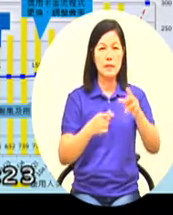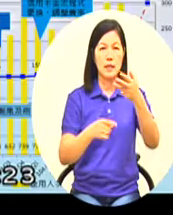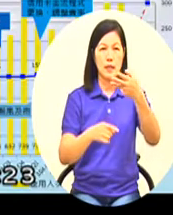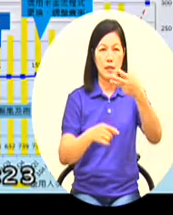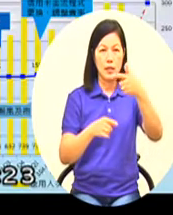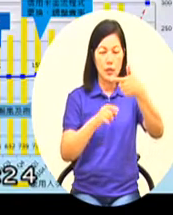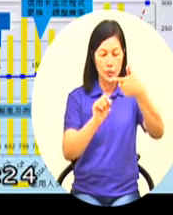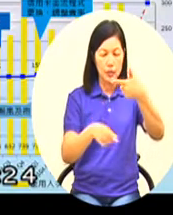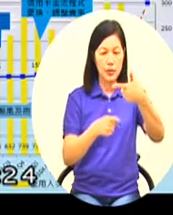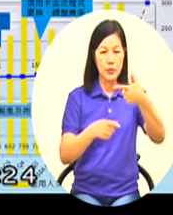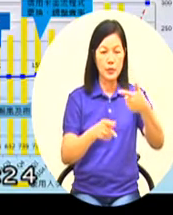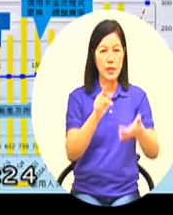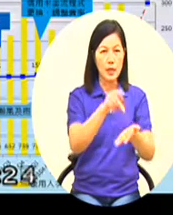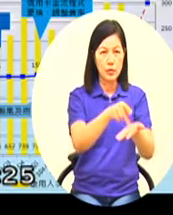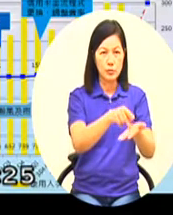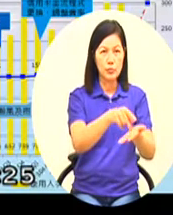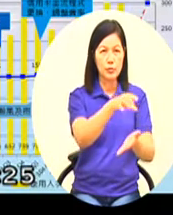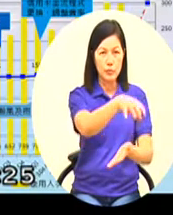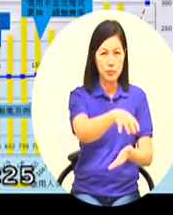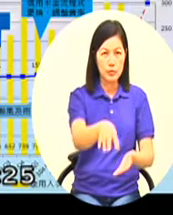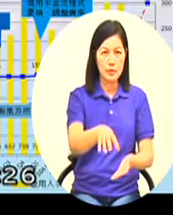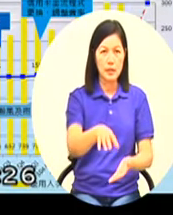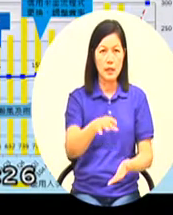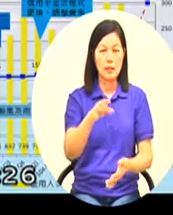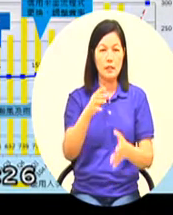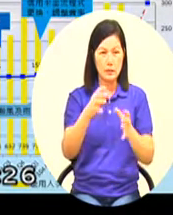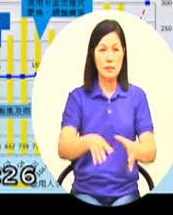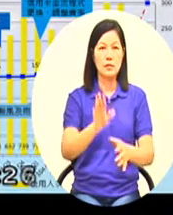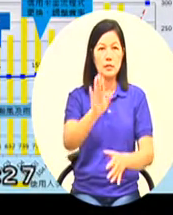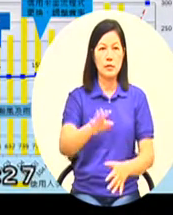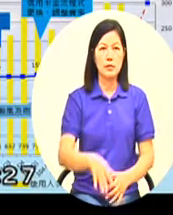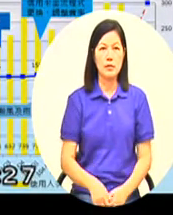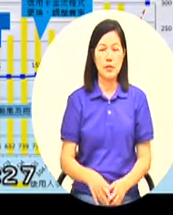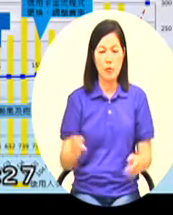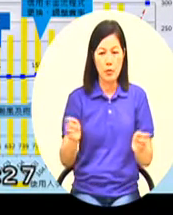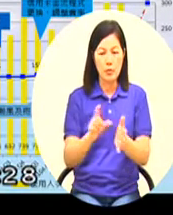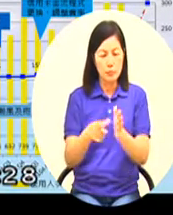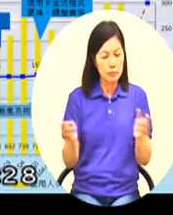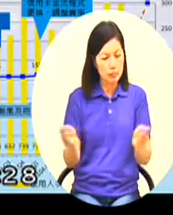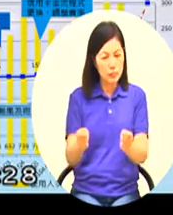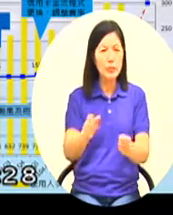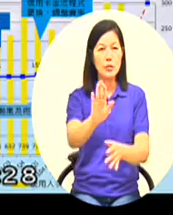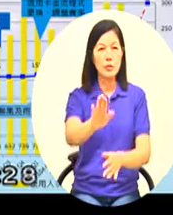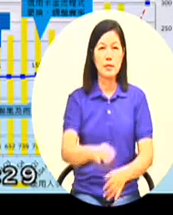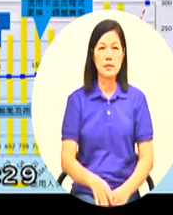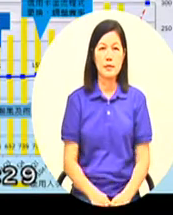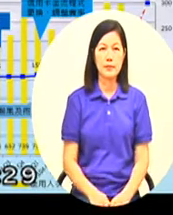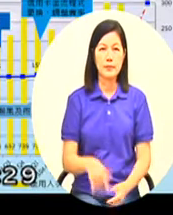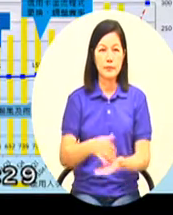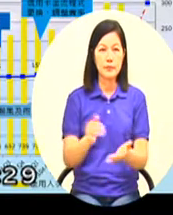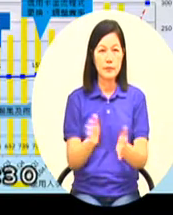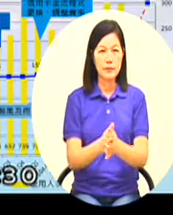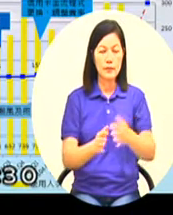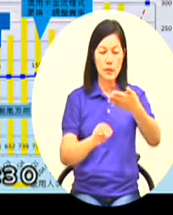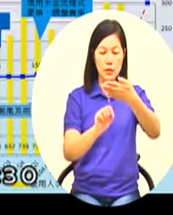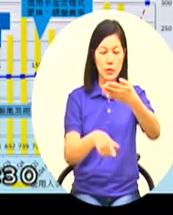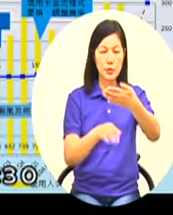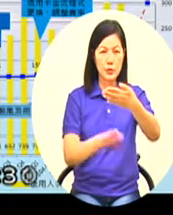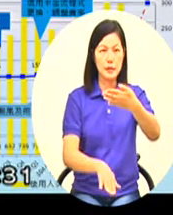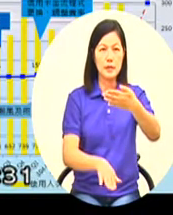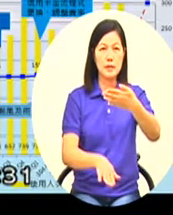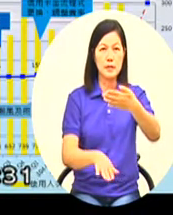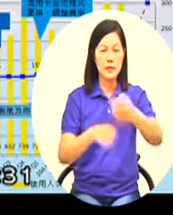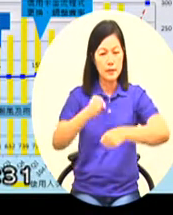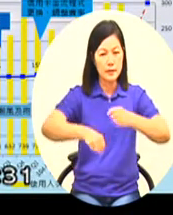些设备的更新，大幅缩短整个借还车的时间。那我们统计到九月底为止，骑乘的数